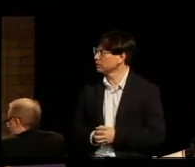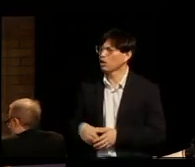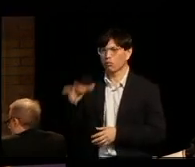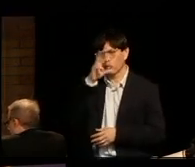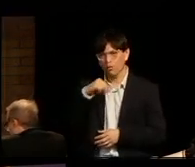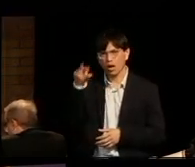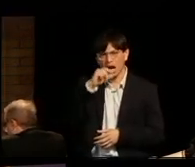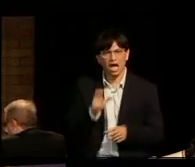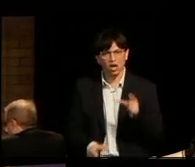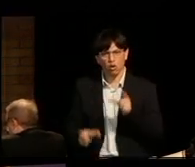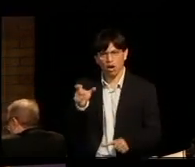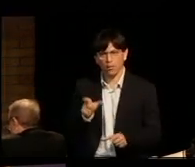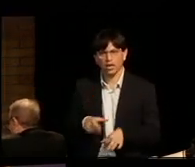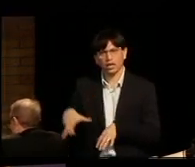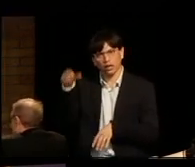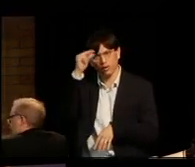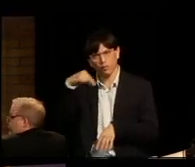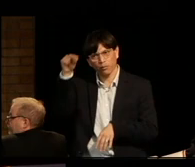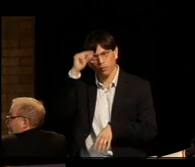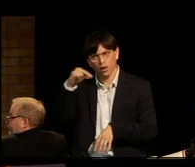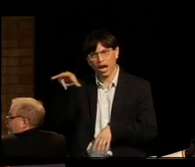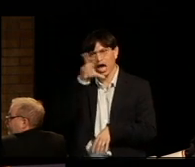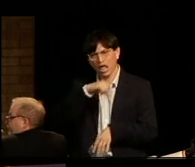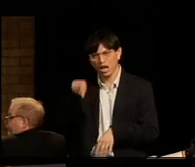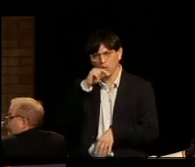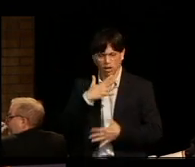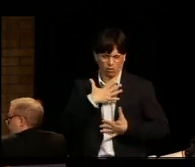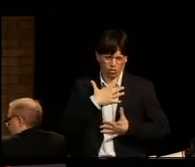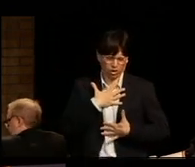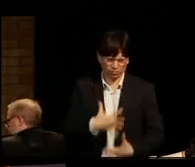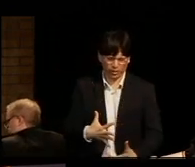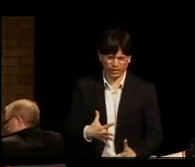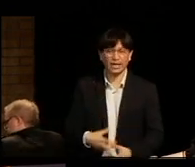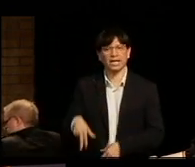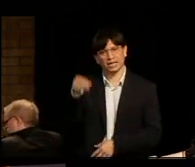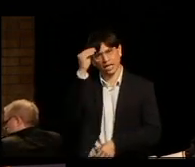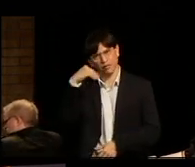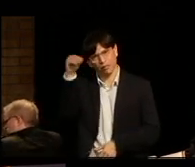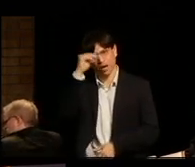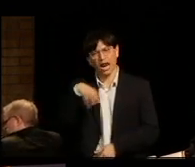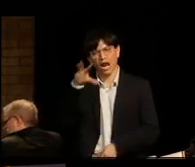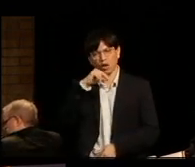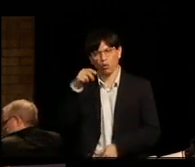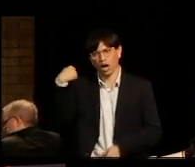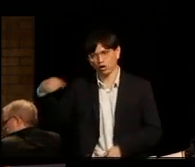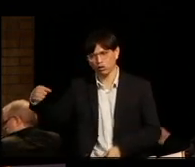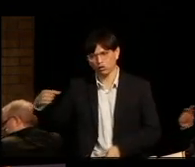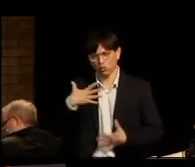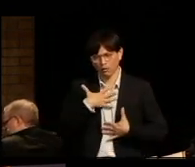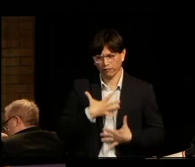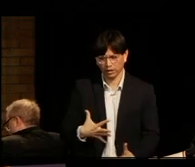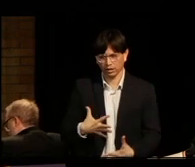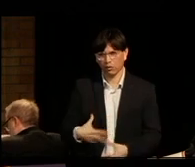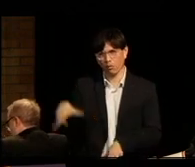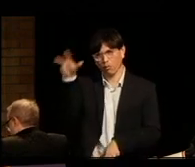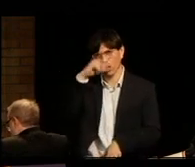qualcuno devi imparare il suo linguaggio se vuoi voler bene a qualcuno devi imparare il suo linguaggio affettivo e conoscere il